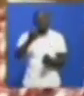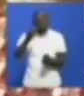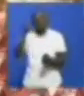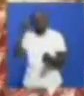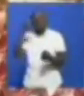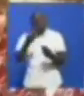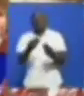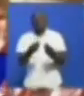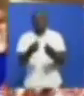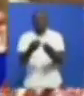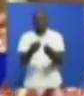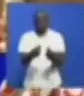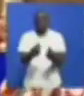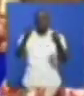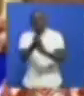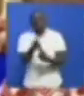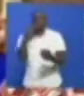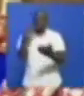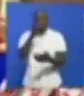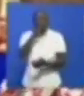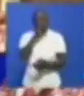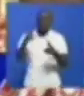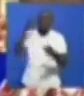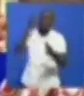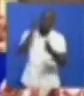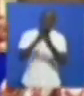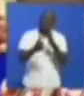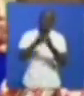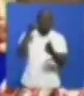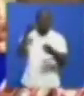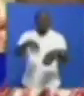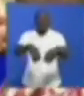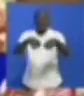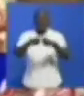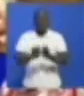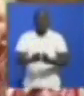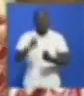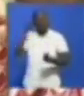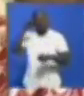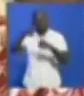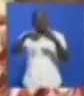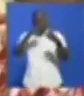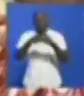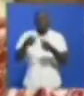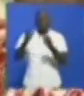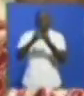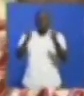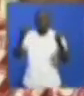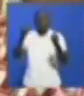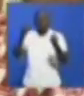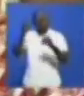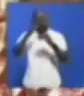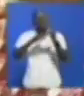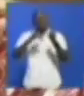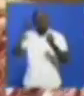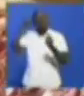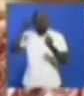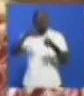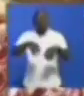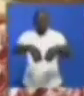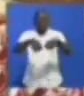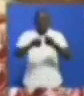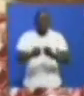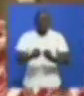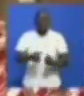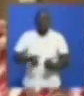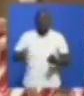bien. En termes de tenue à l'eau, c'est bien. C'est au niveau d'isolation thermique. Parce que ces briques-là conduisent beaucoup la